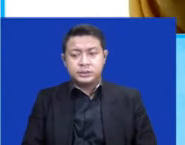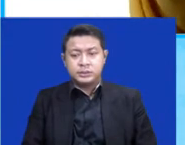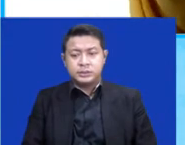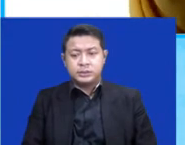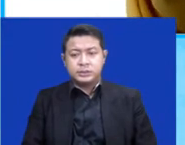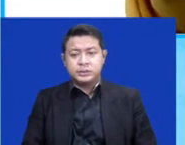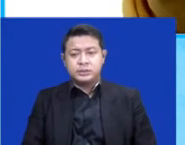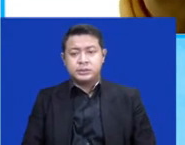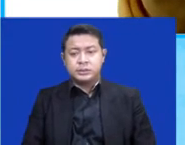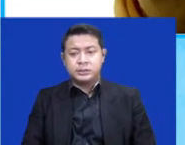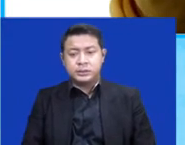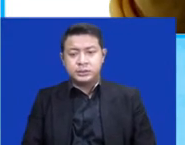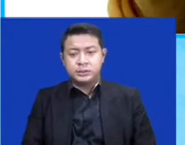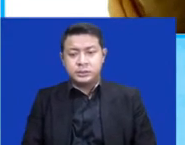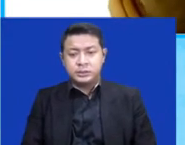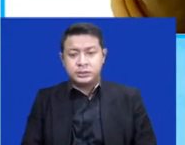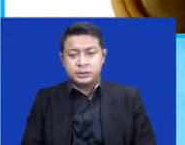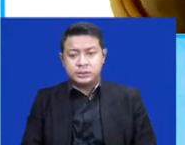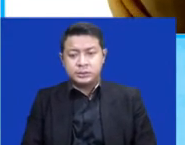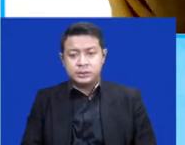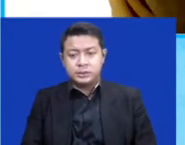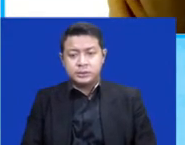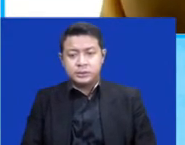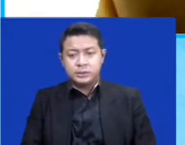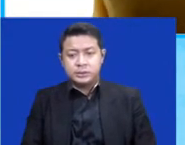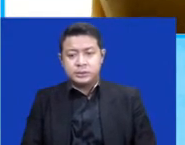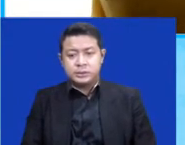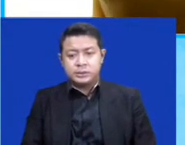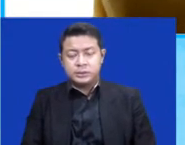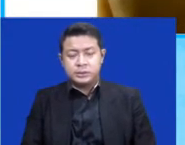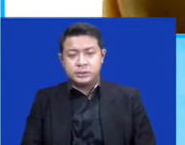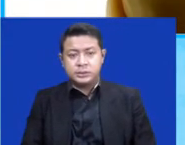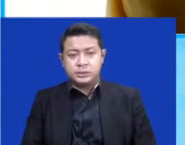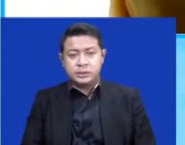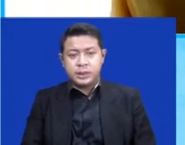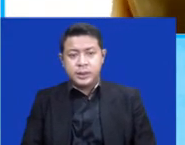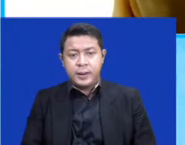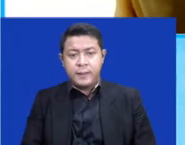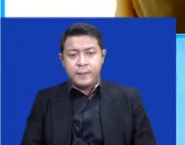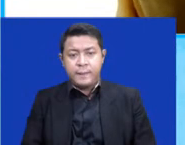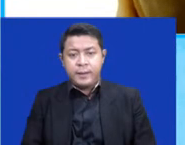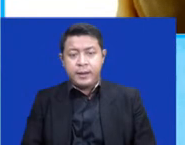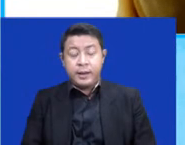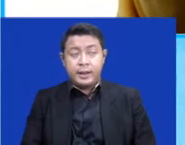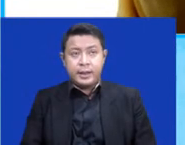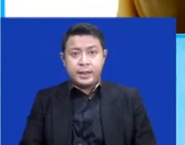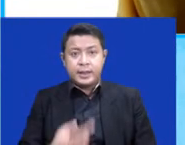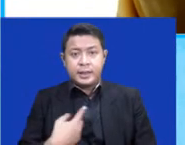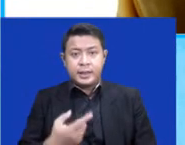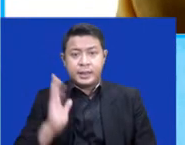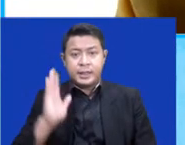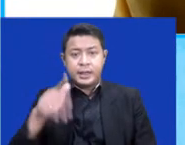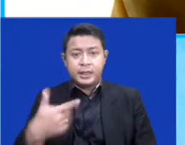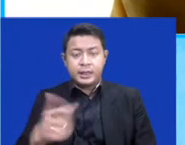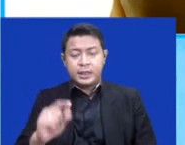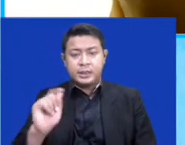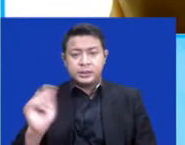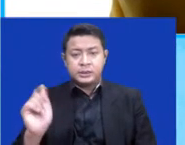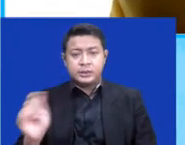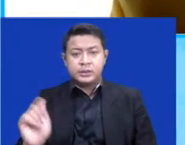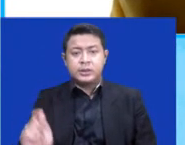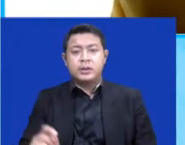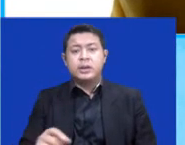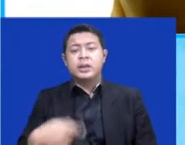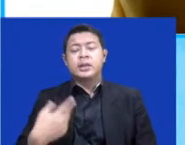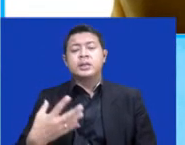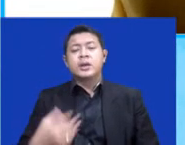balance. Gender balance. Ya, ya tentu saja, makanya kan kita Bu nanti di sekolahnya nanti kita